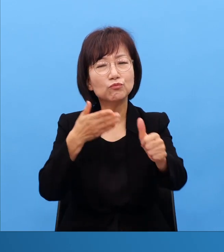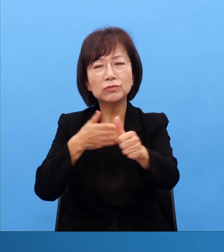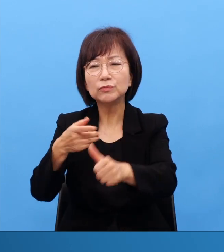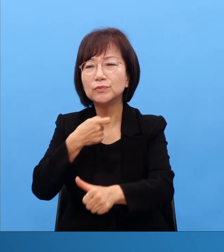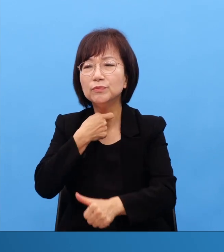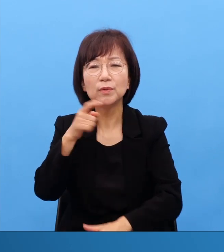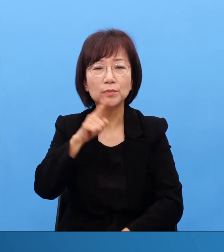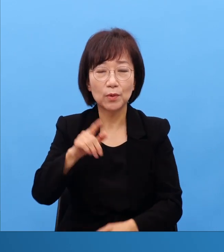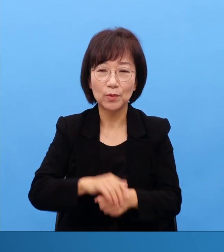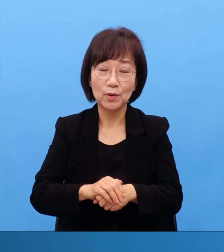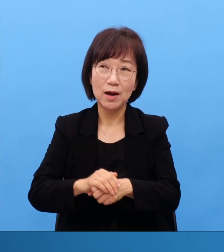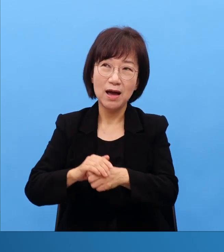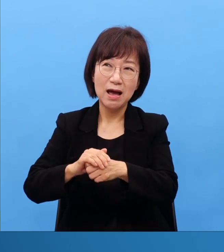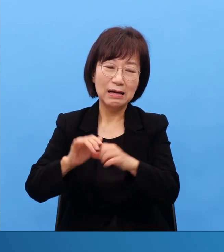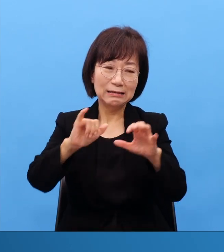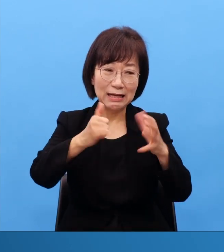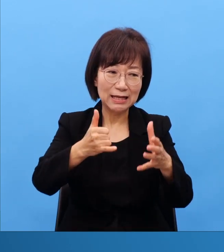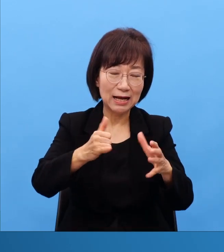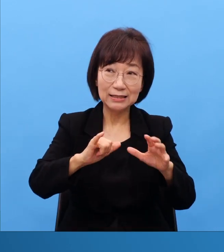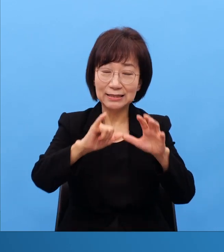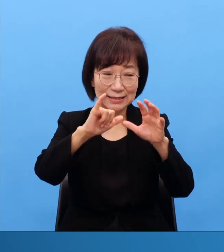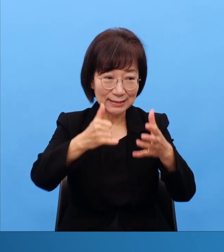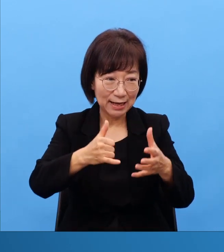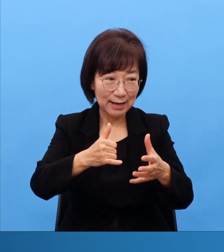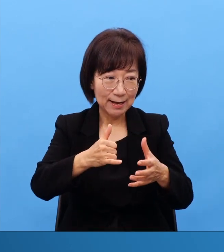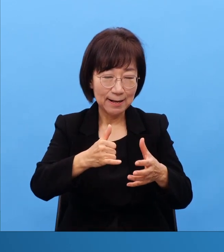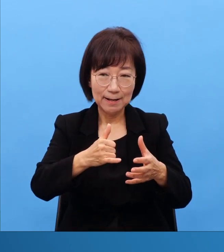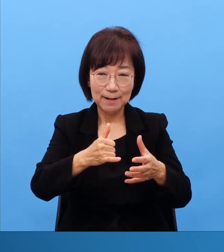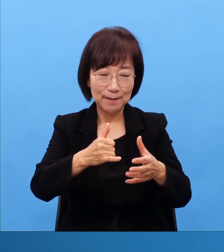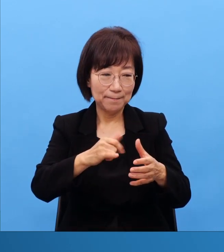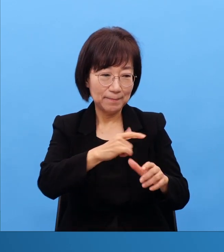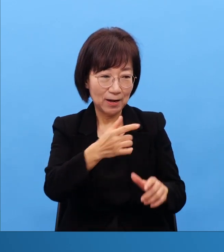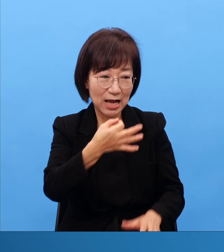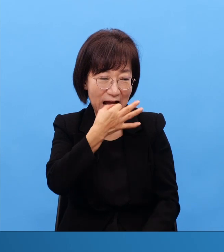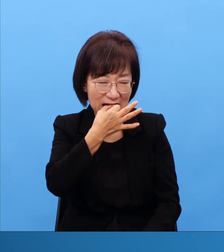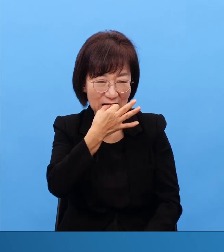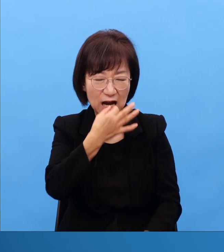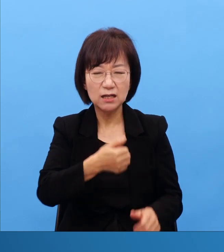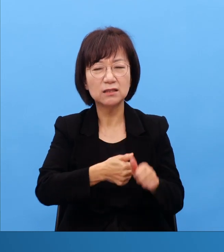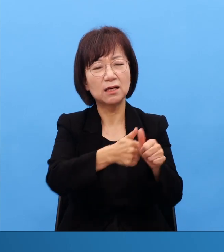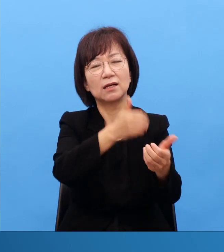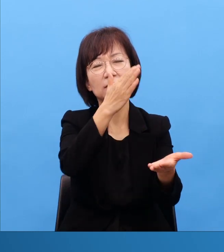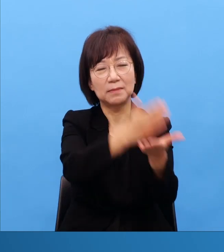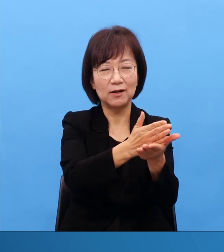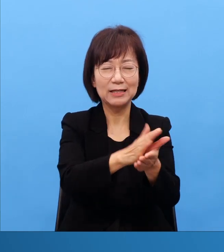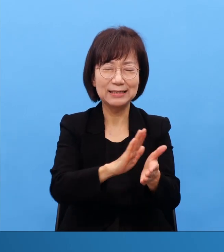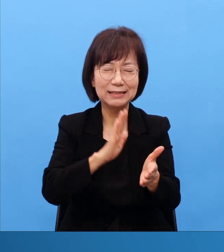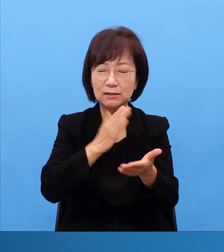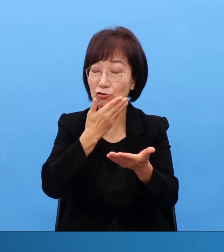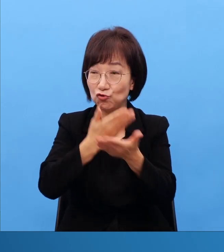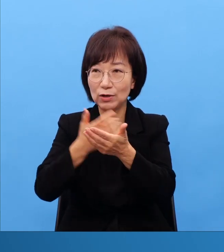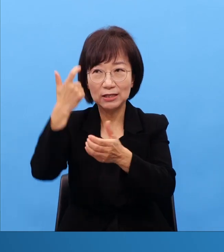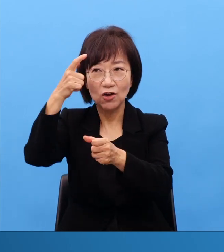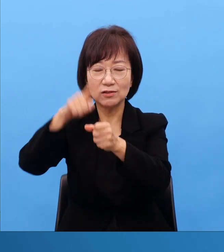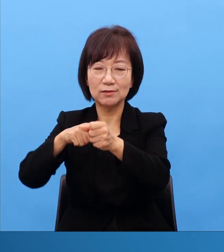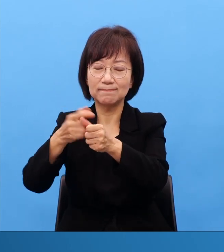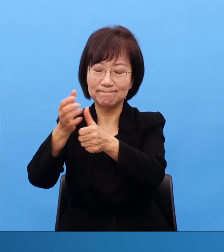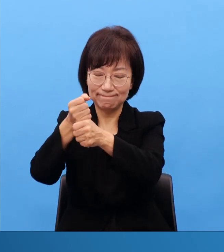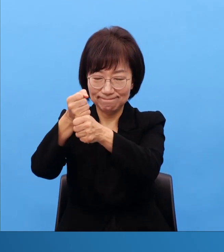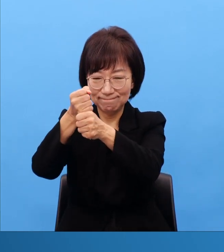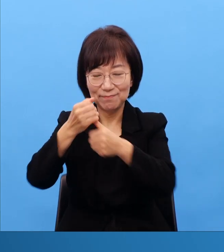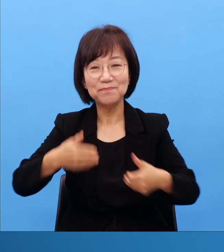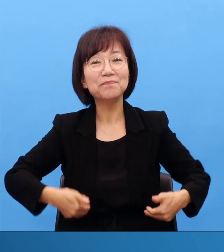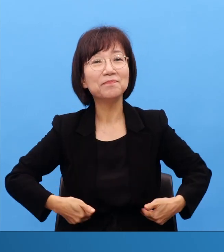거 붙잡아야 되는데 속지 말아요. 왜 이유를부터 먼저 보겠습니다. That's the first thing we must hold on to today. As many of these things come